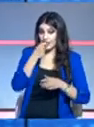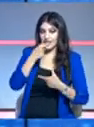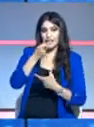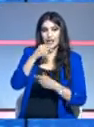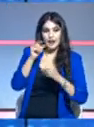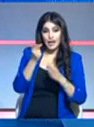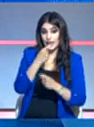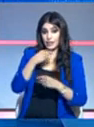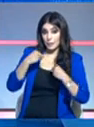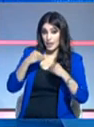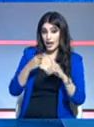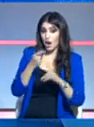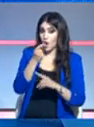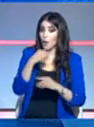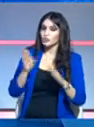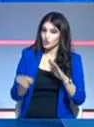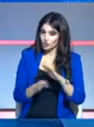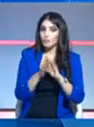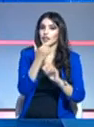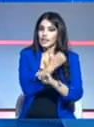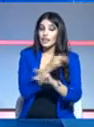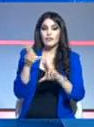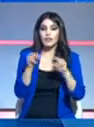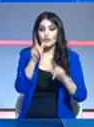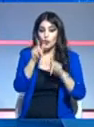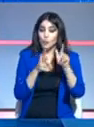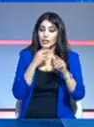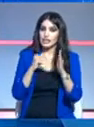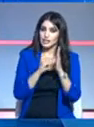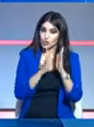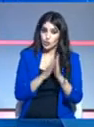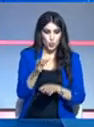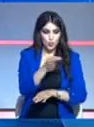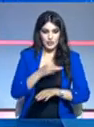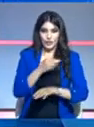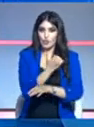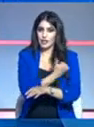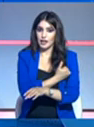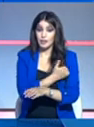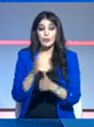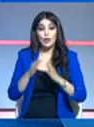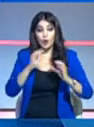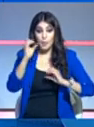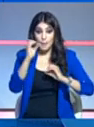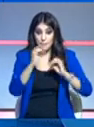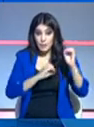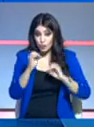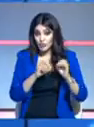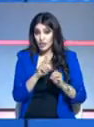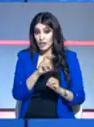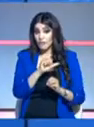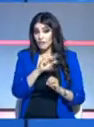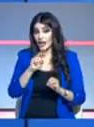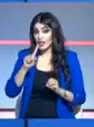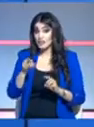التطعيم هذايا، كيف كيف باش يجي المواطن يسجل وبعد يتم تطعيمه. نعم. معناها هي راهي منظومه إيفاكس اون فان كونت ماهيش